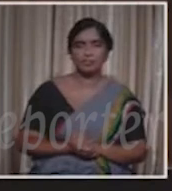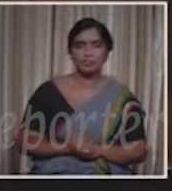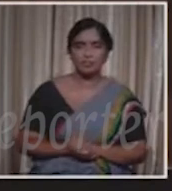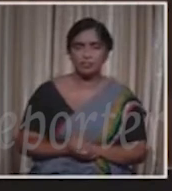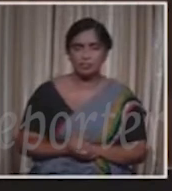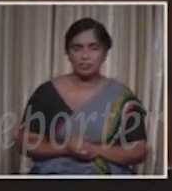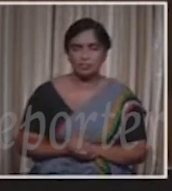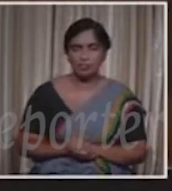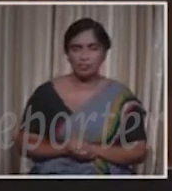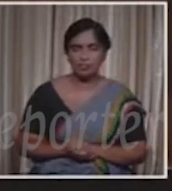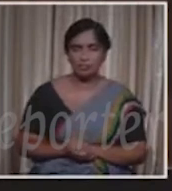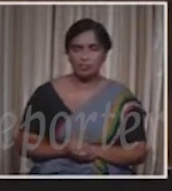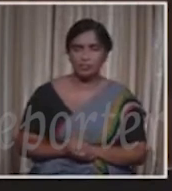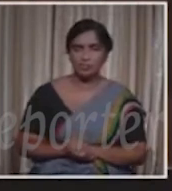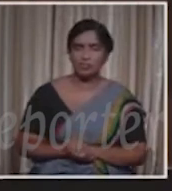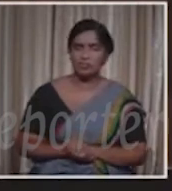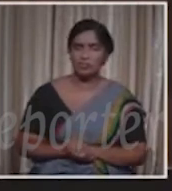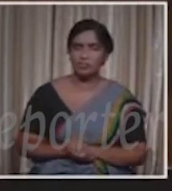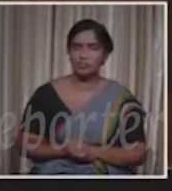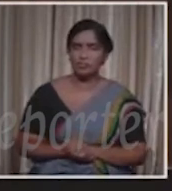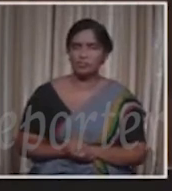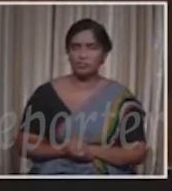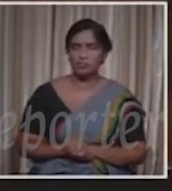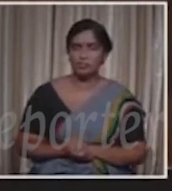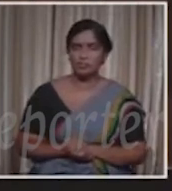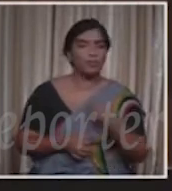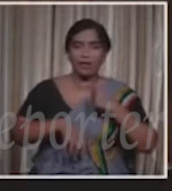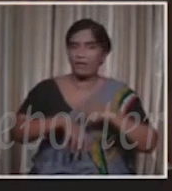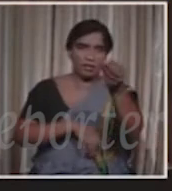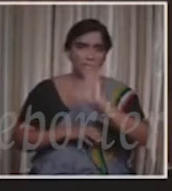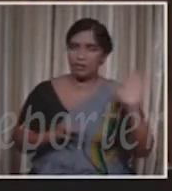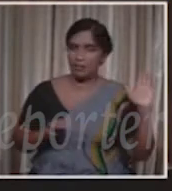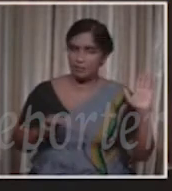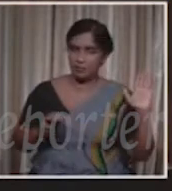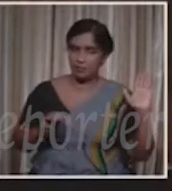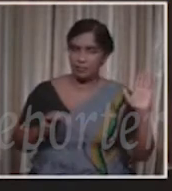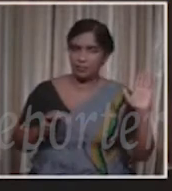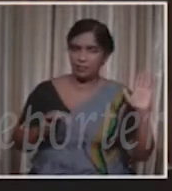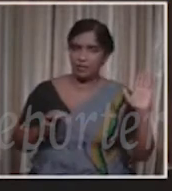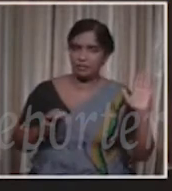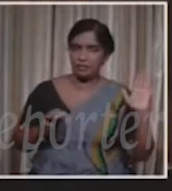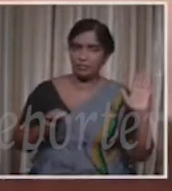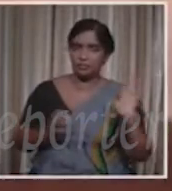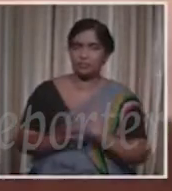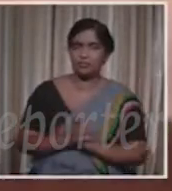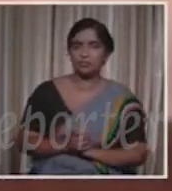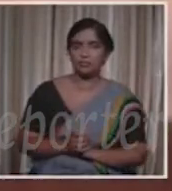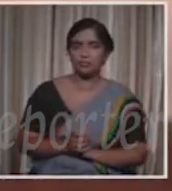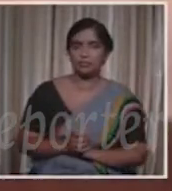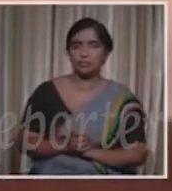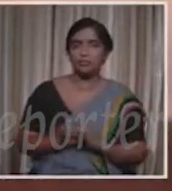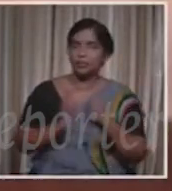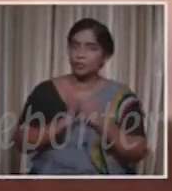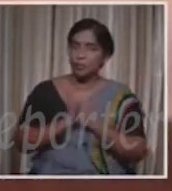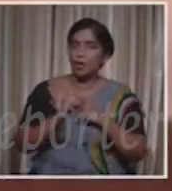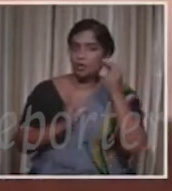අරුන් දෙක පෙනහඳ මෙතුමා. මට මම කාලය දෙන්නේ. මම කාලය දෙන්නේ. ගරු අනුර කුමාර දිසානායක මැතිතුමා මම